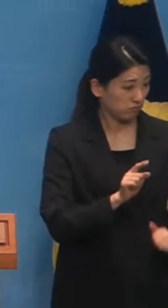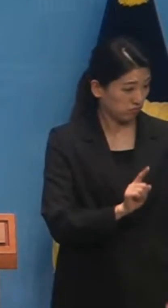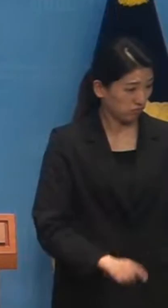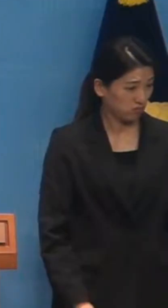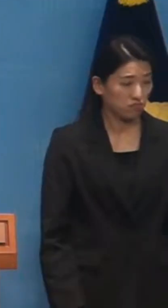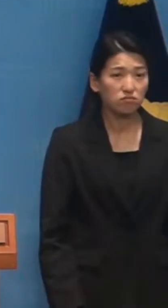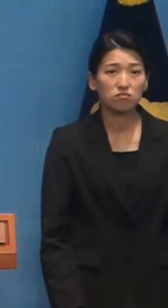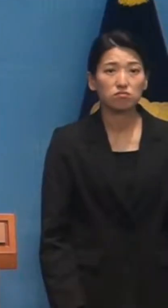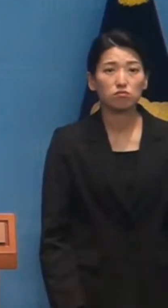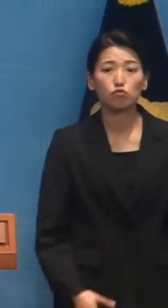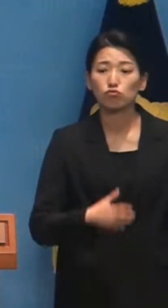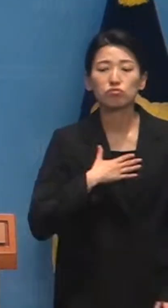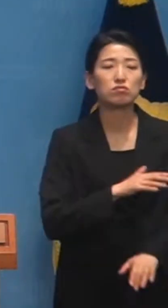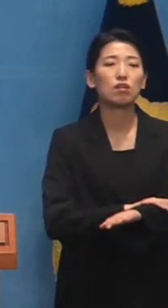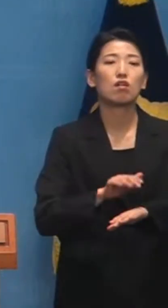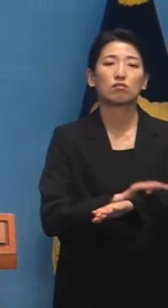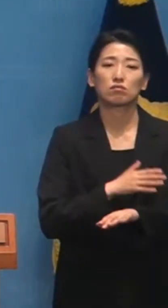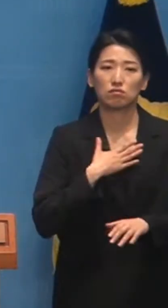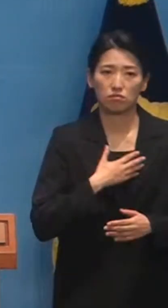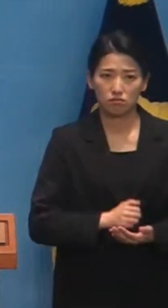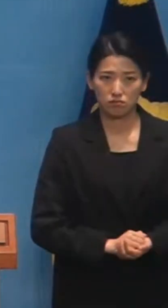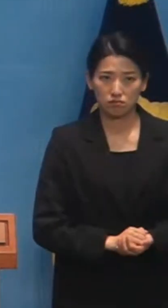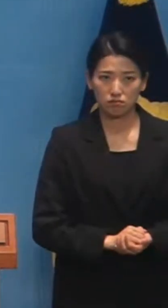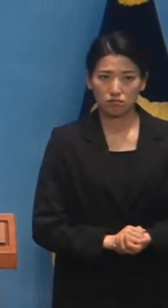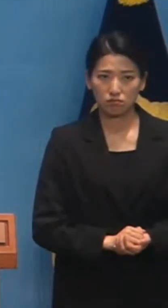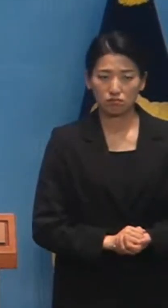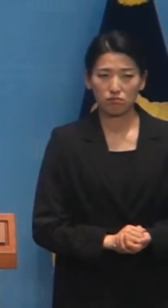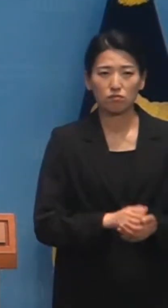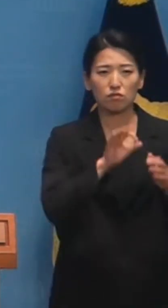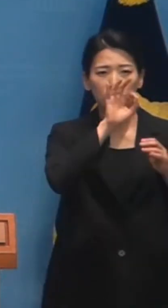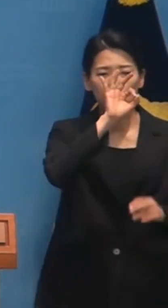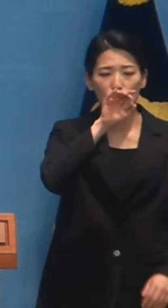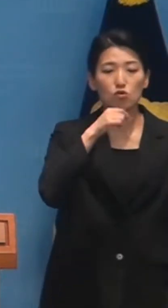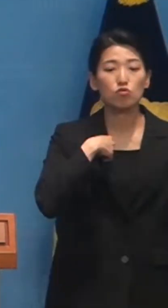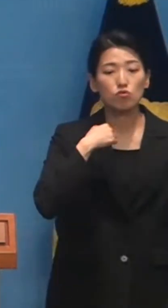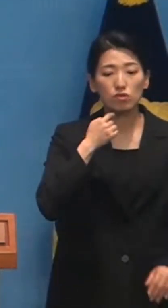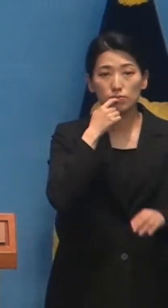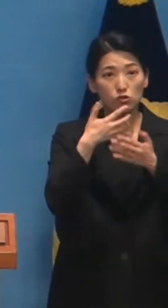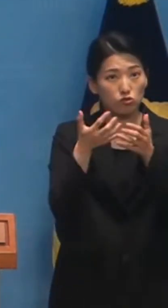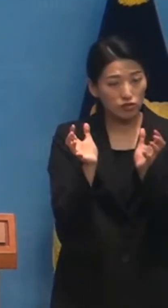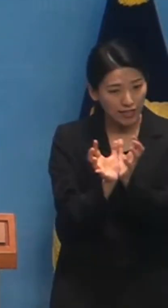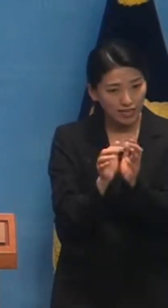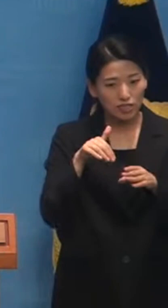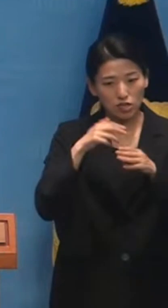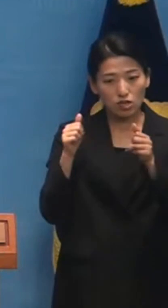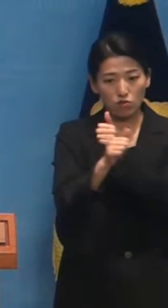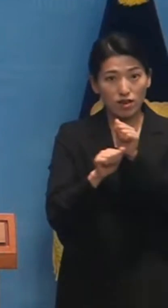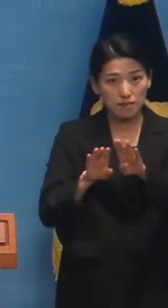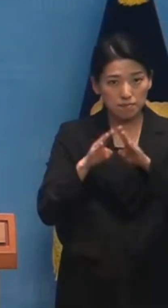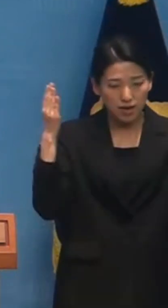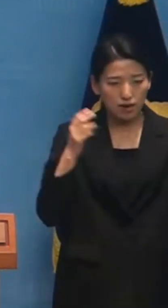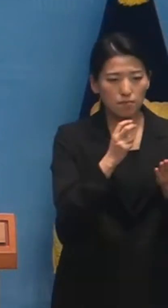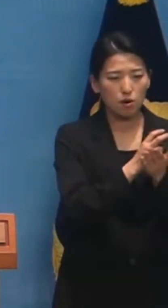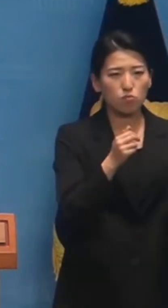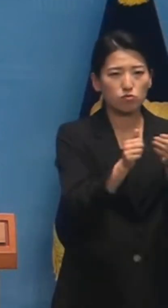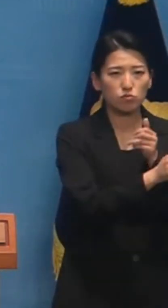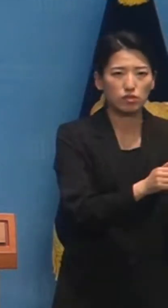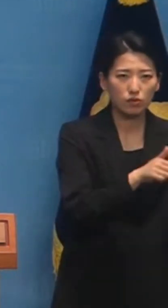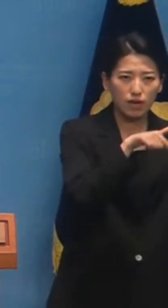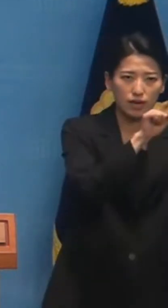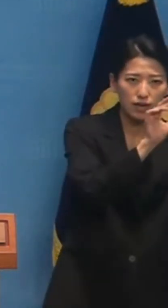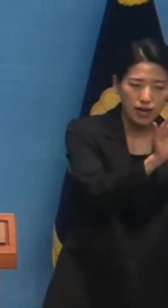받았습니다. 경북 안동 삼선 권오을 의원, 윤여준 전 환경부 장관, 강금실 전 법무부 장관,